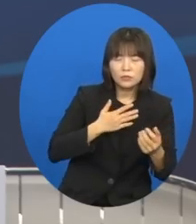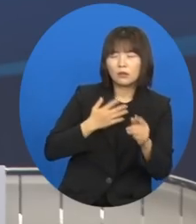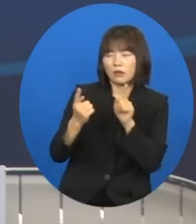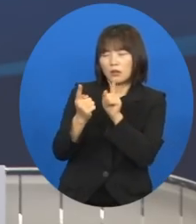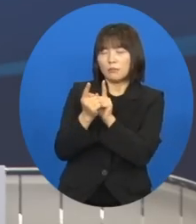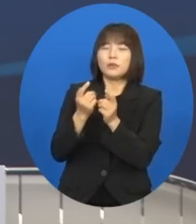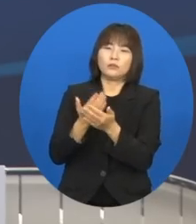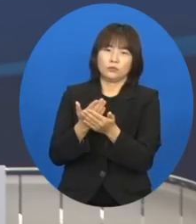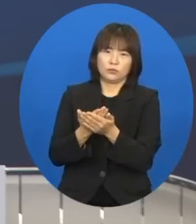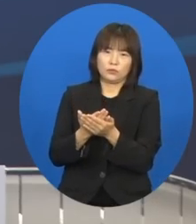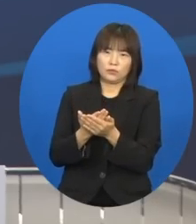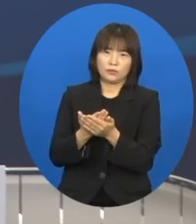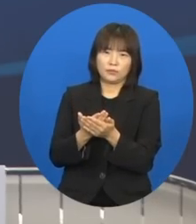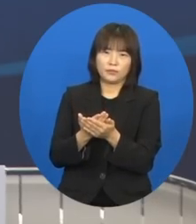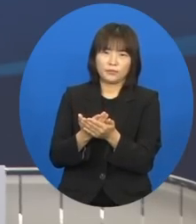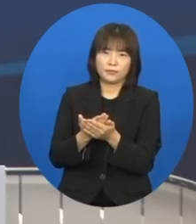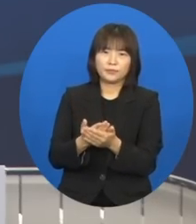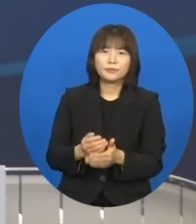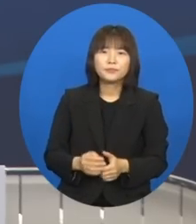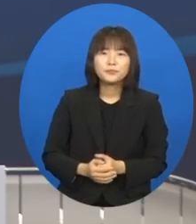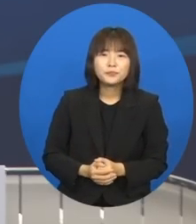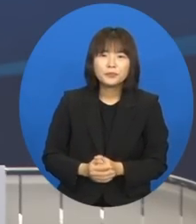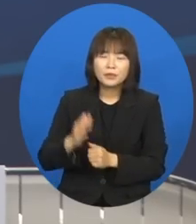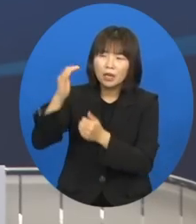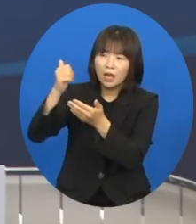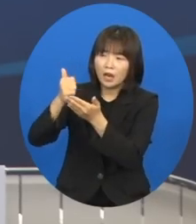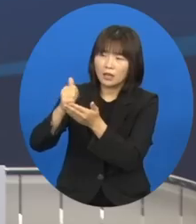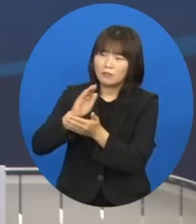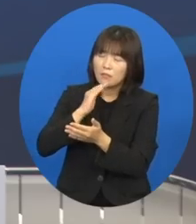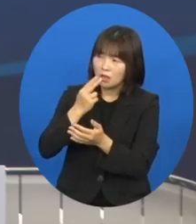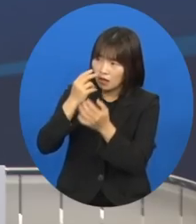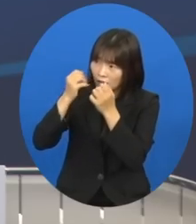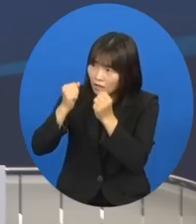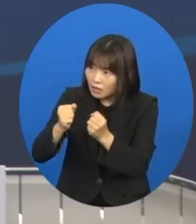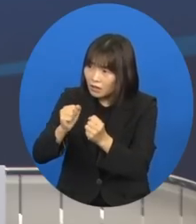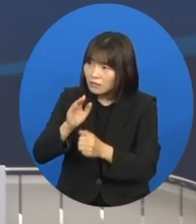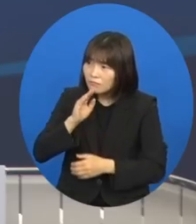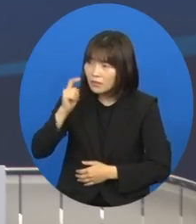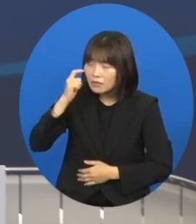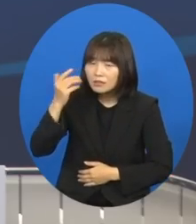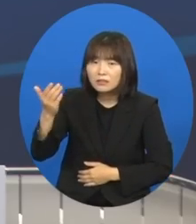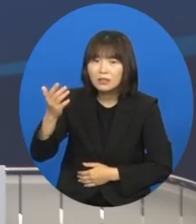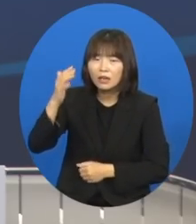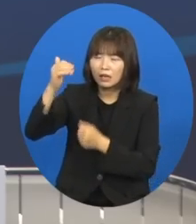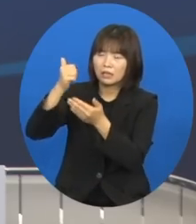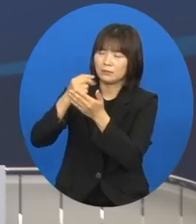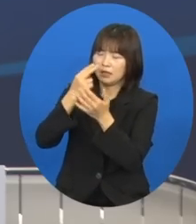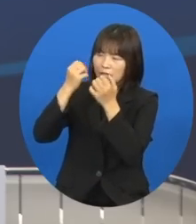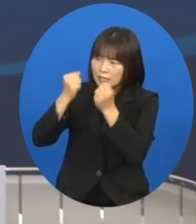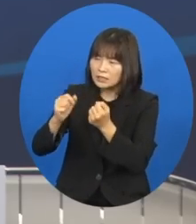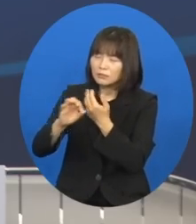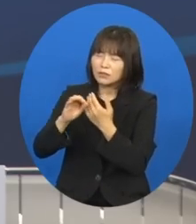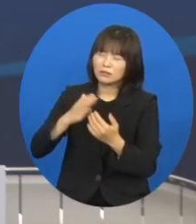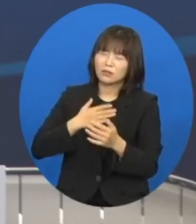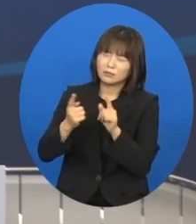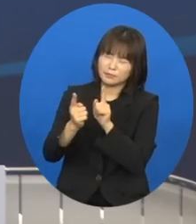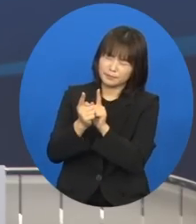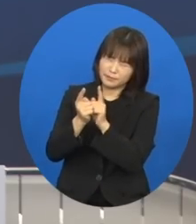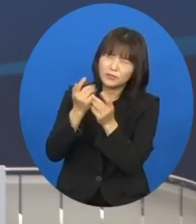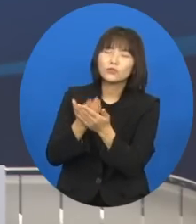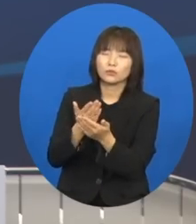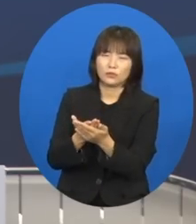하나님 정말 살아계신가요? 하나님 살아계시면 저 좀 만나주세요.